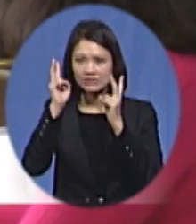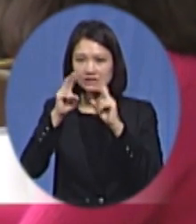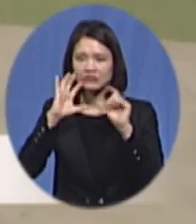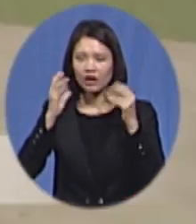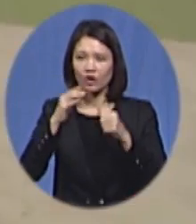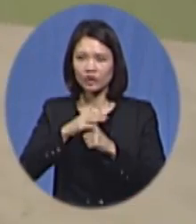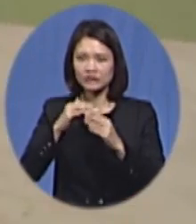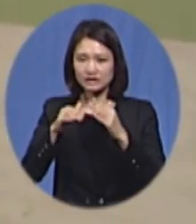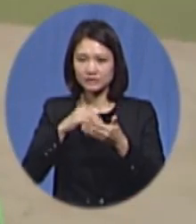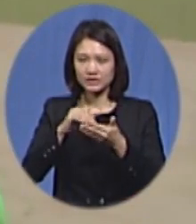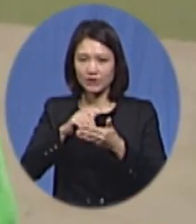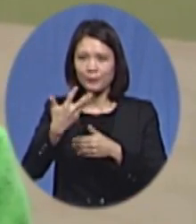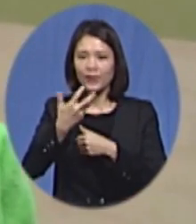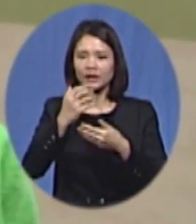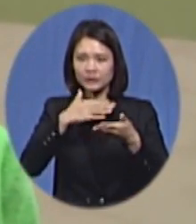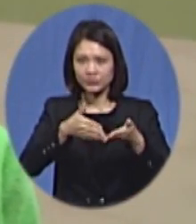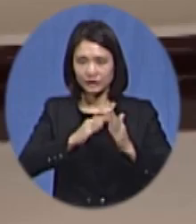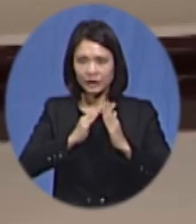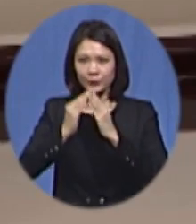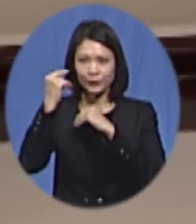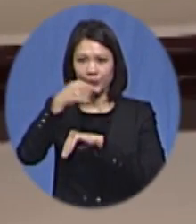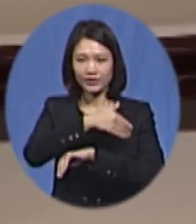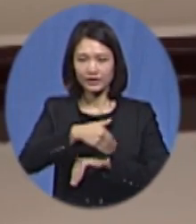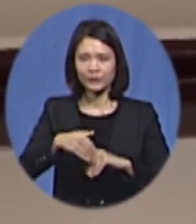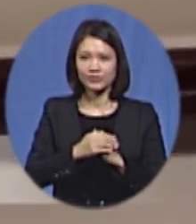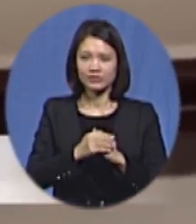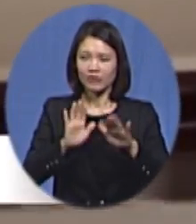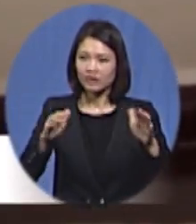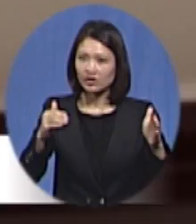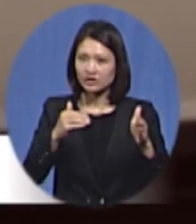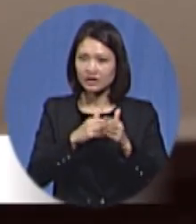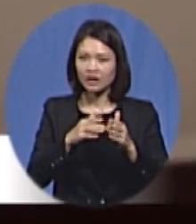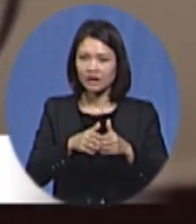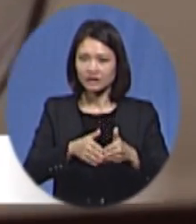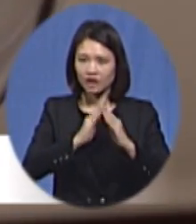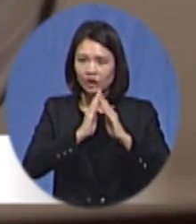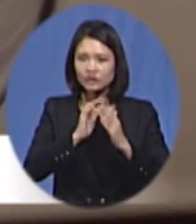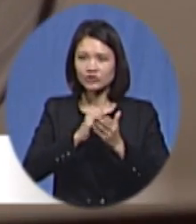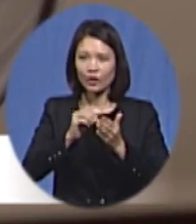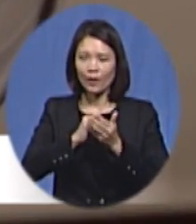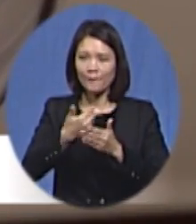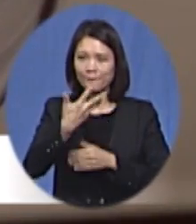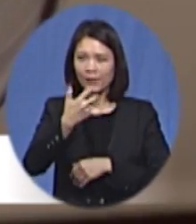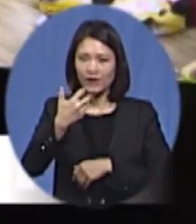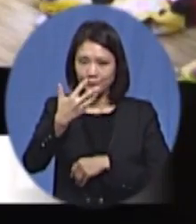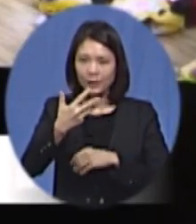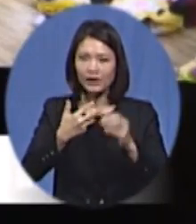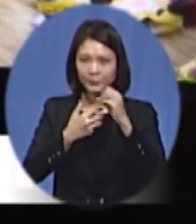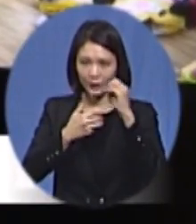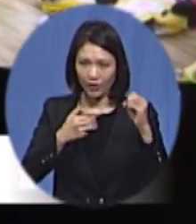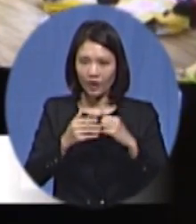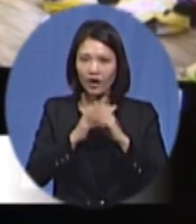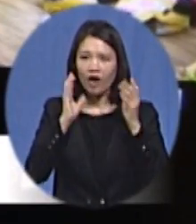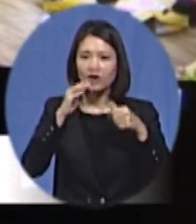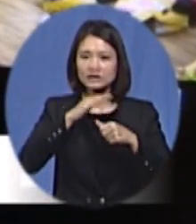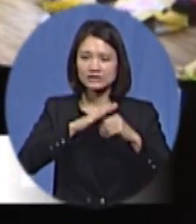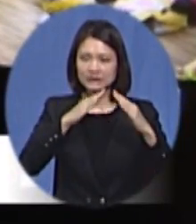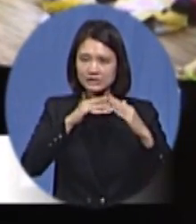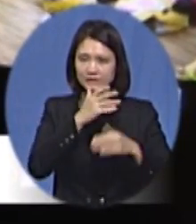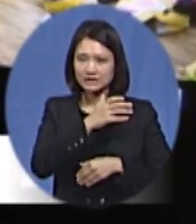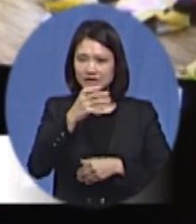어린이집은 80곳을 새로 짓습니다. 현재까지 설치율이 88%인 어린이집